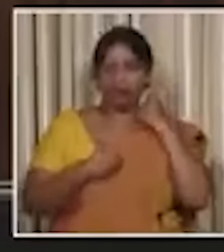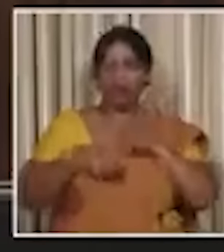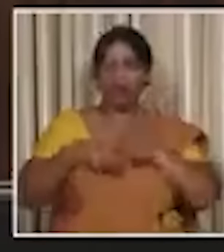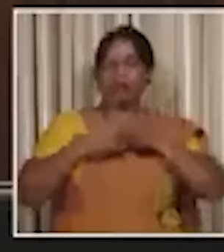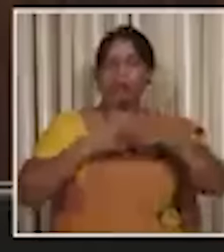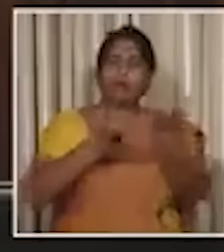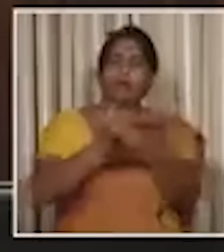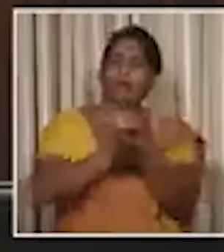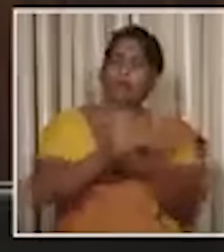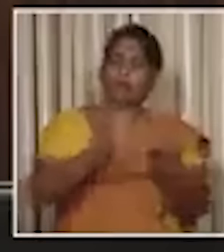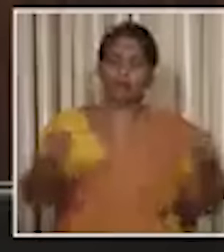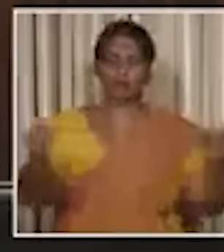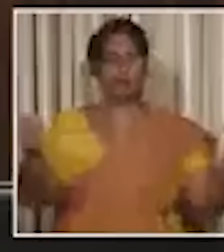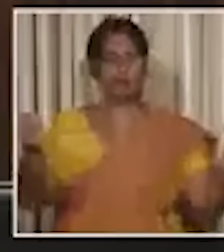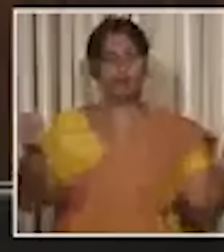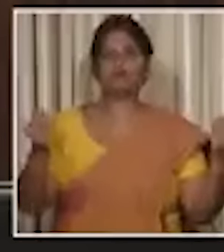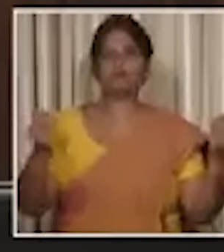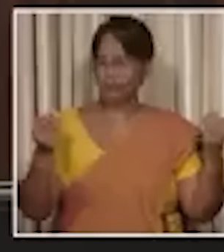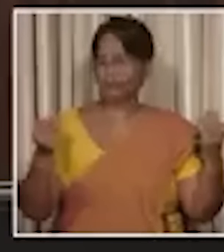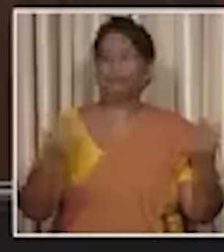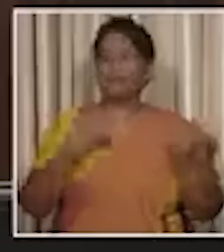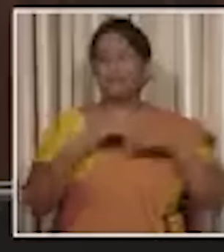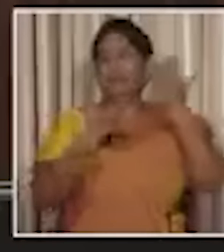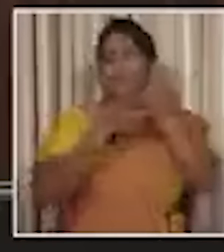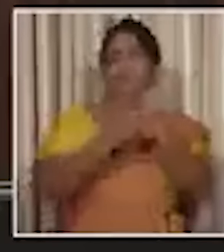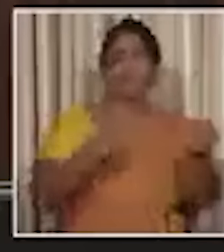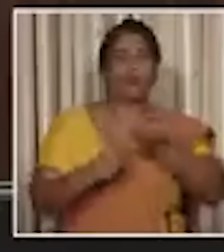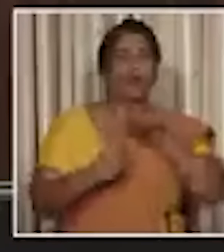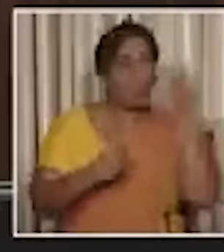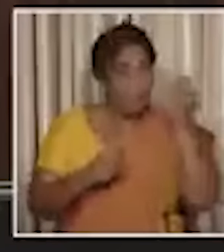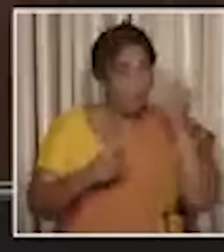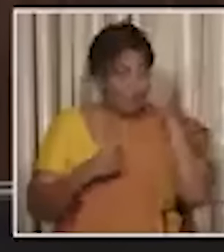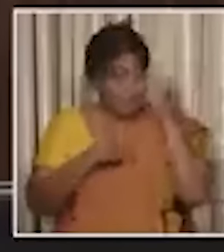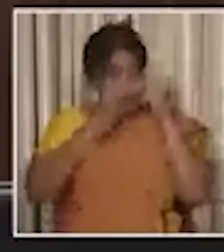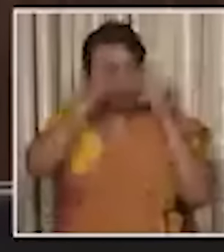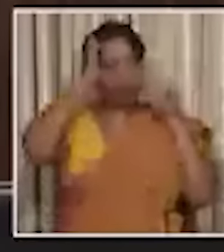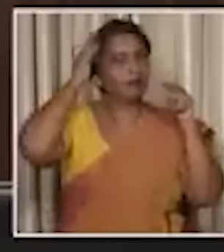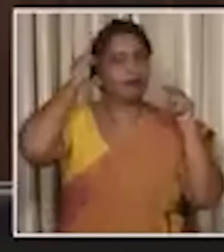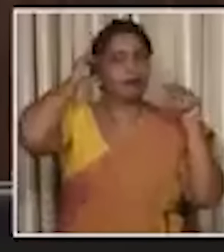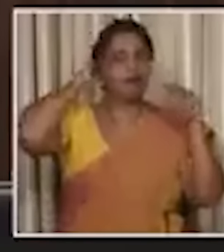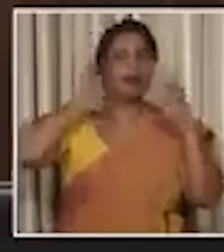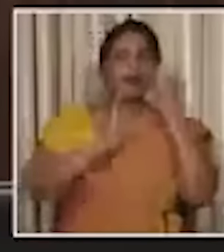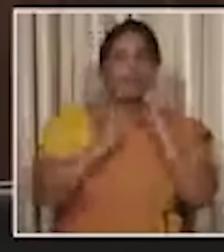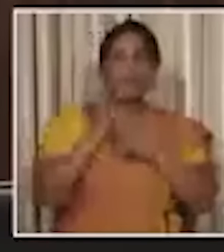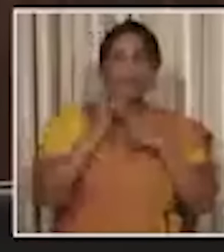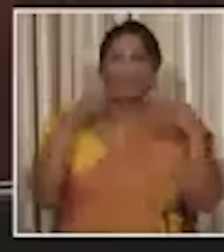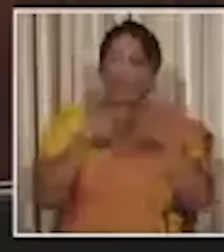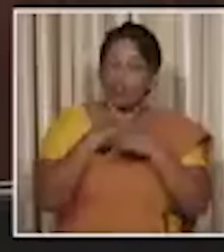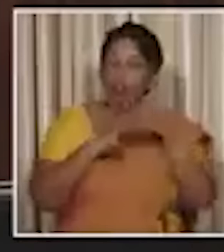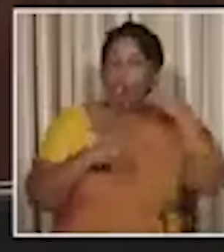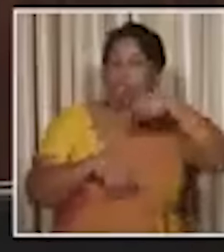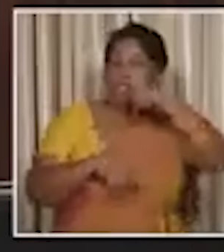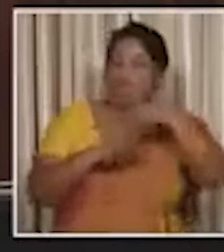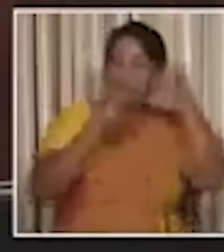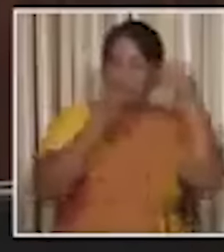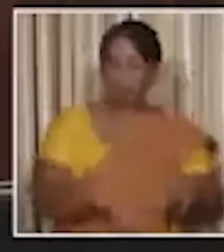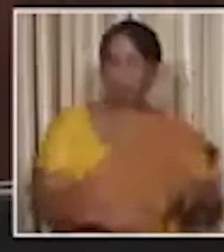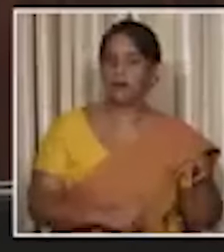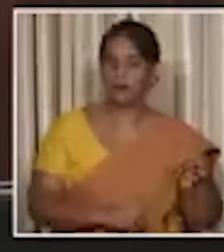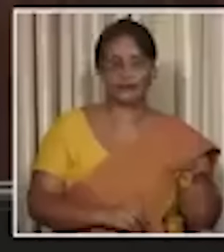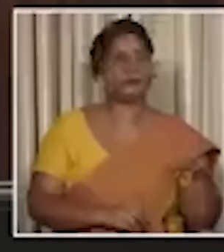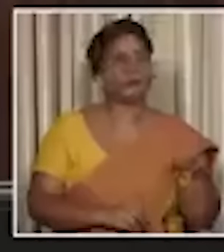அரு பிரிஹிமுட பாஜனி வாகாரே மே பார்லிமென்ட் விக்ரே ஜனதாவக விசுவாசே பிந்தவெட்டன வாகாரே ஏவா அபி